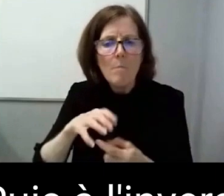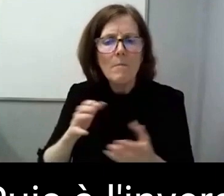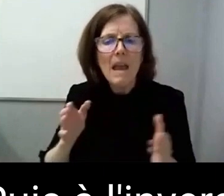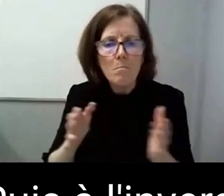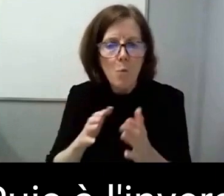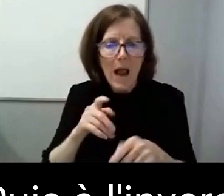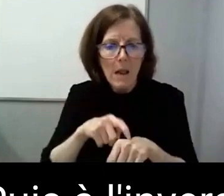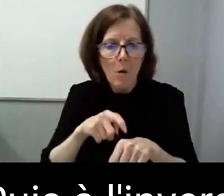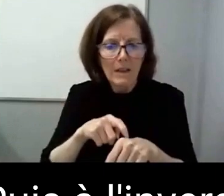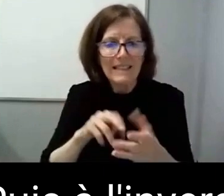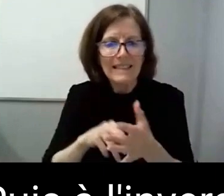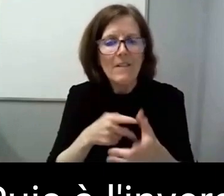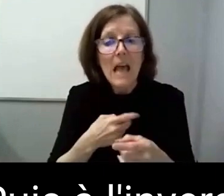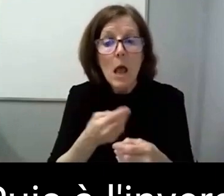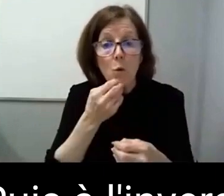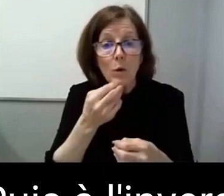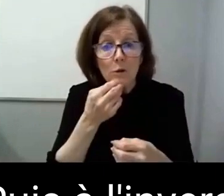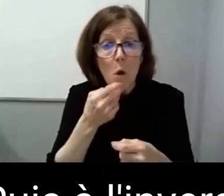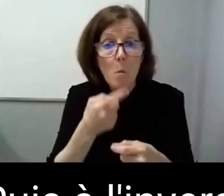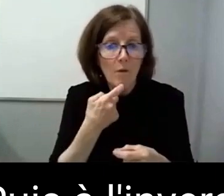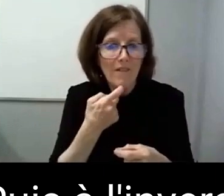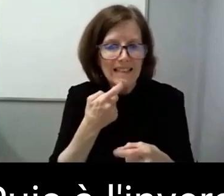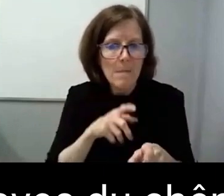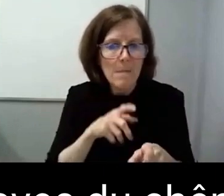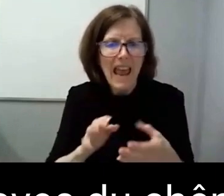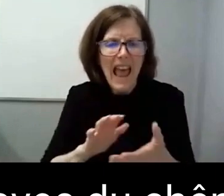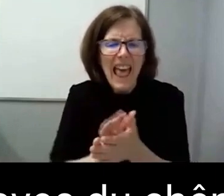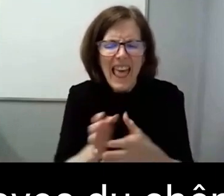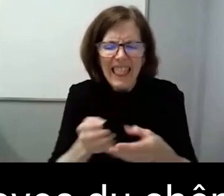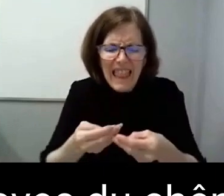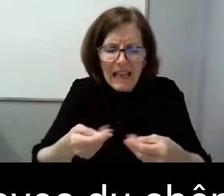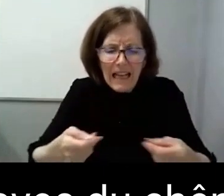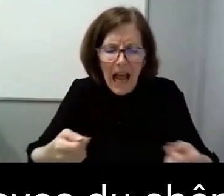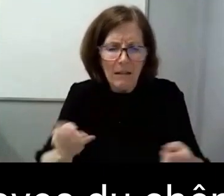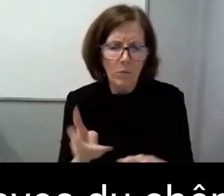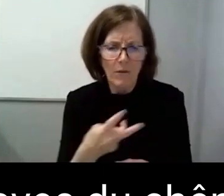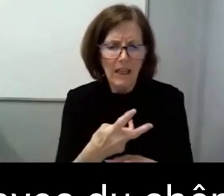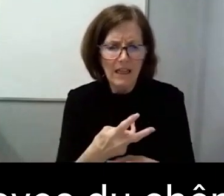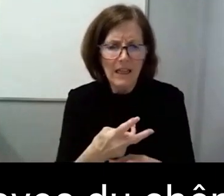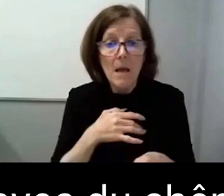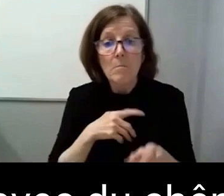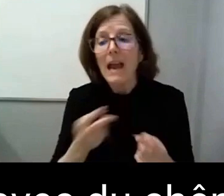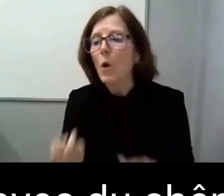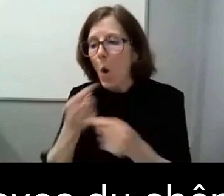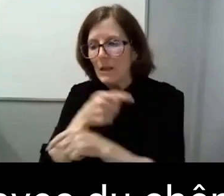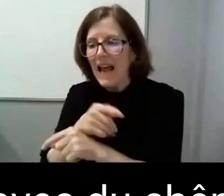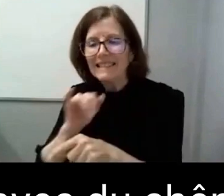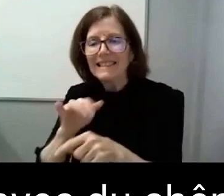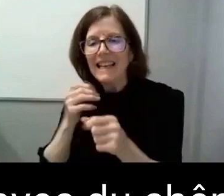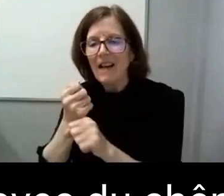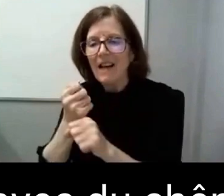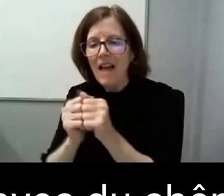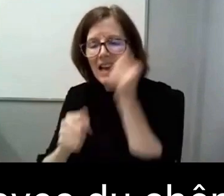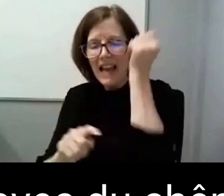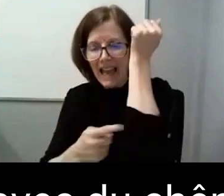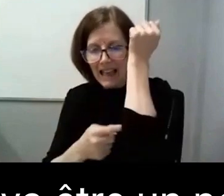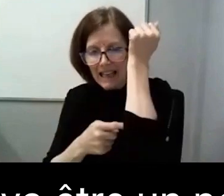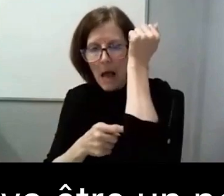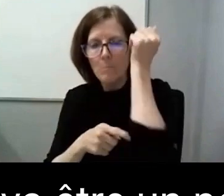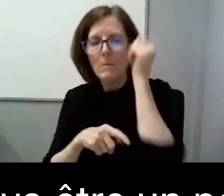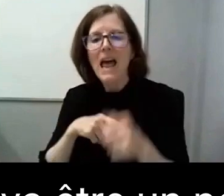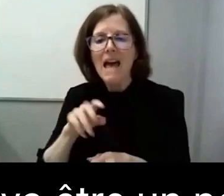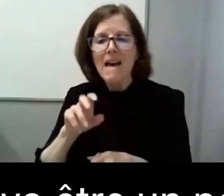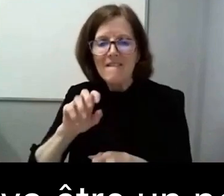facile, donc elle va se dégrader plus vite. Puis, à l'inverse, si on travaille avec des érables, avec du frêne, avec du chêne,